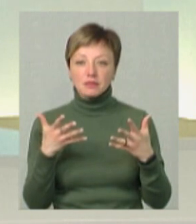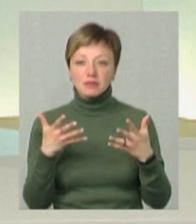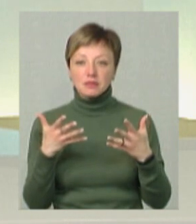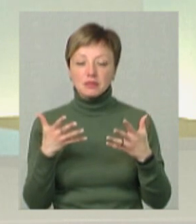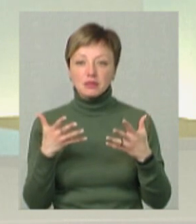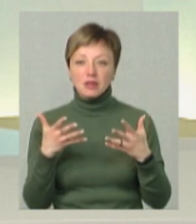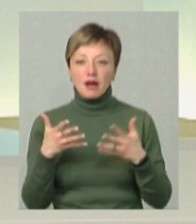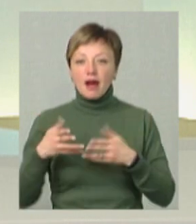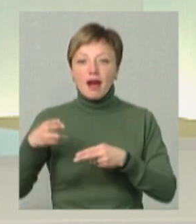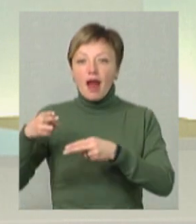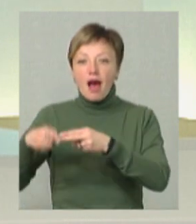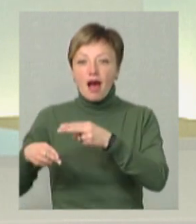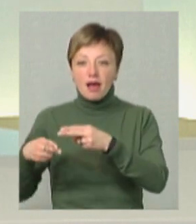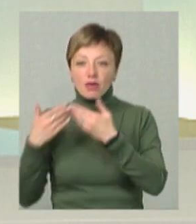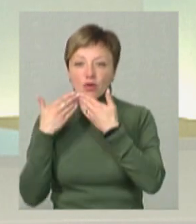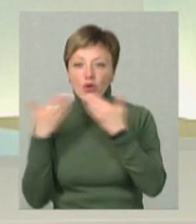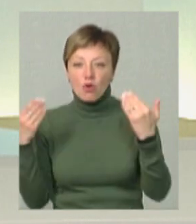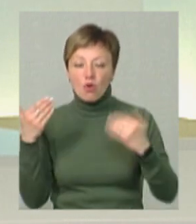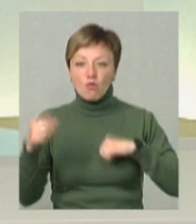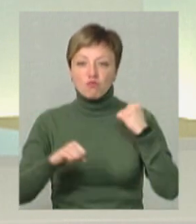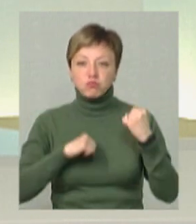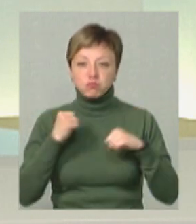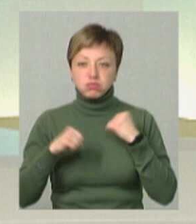крайнього обурення